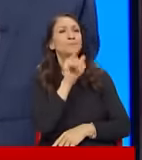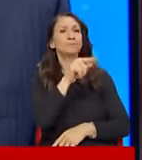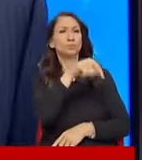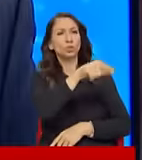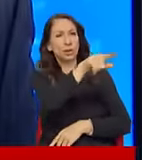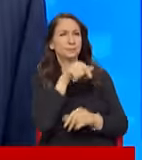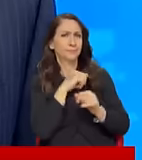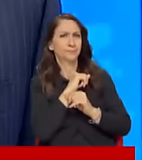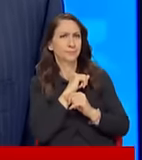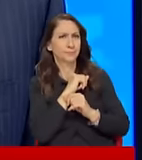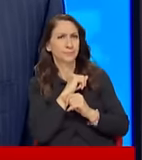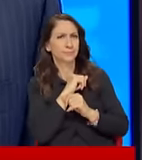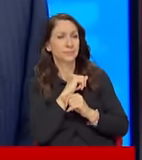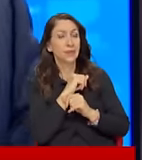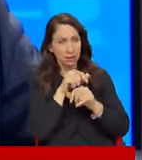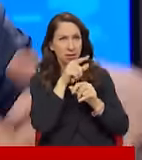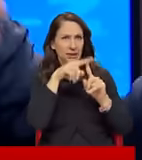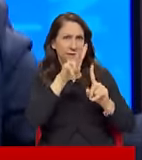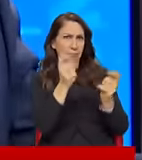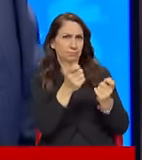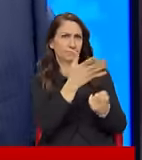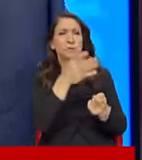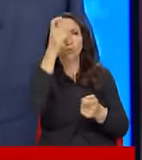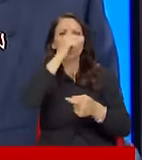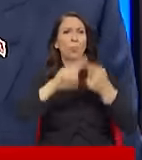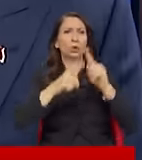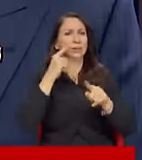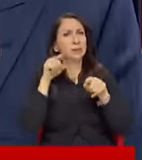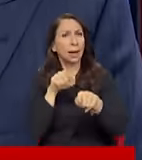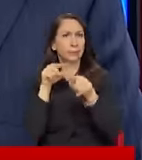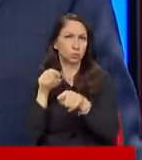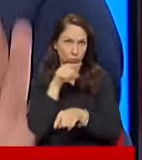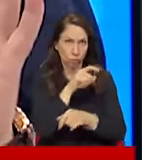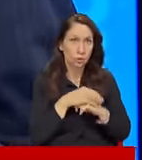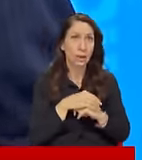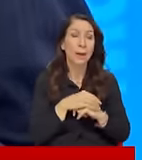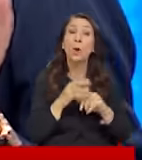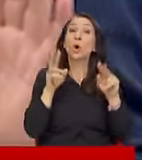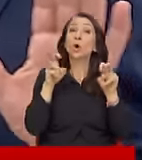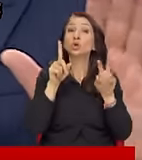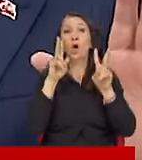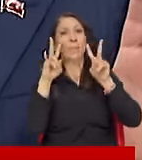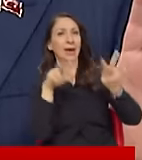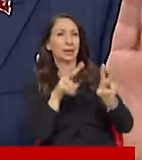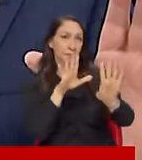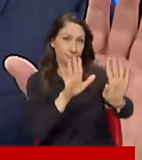burada şimdi yayıncısınız, Türkiye siyasetini takip ediyorsunuz. Meseleyi şöyle görün.